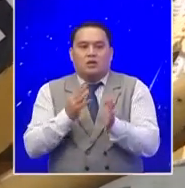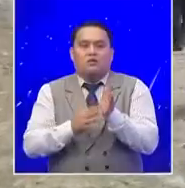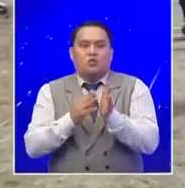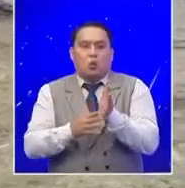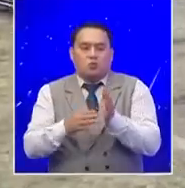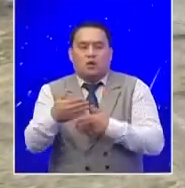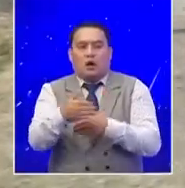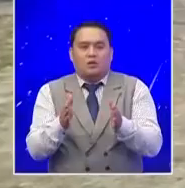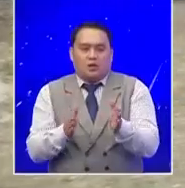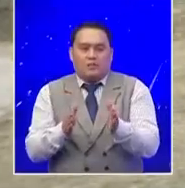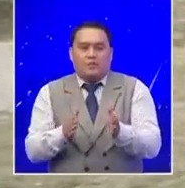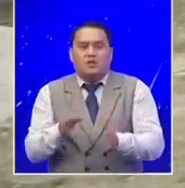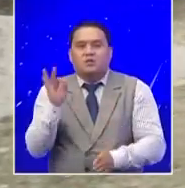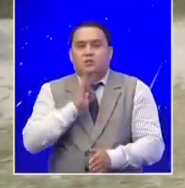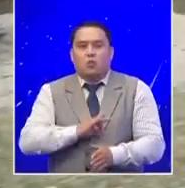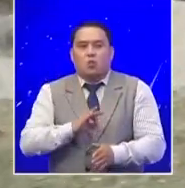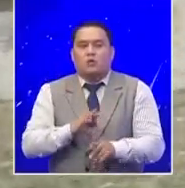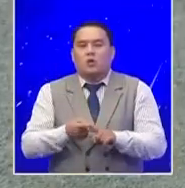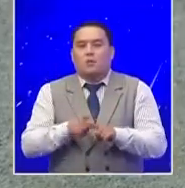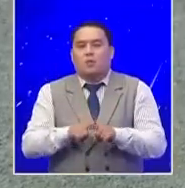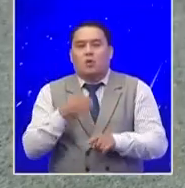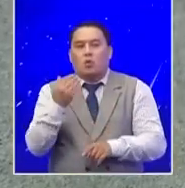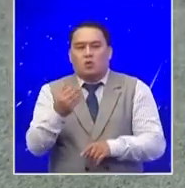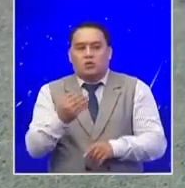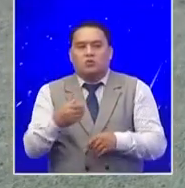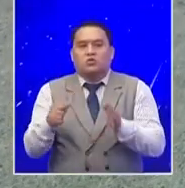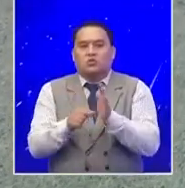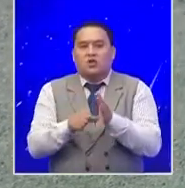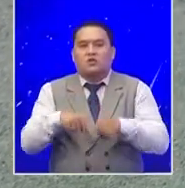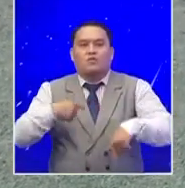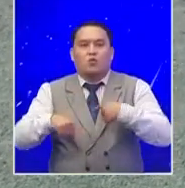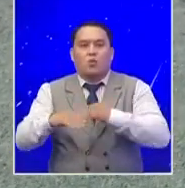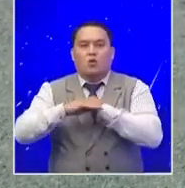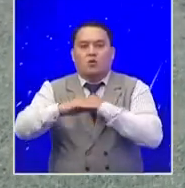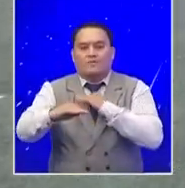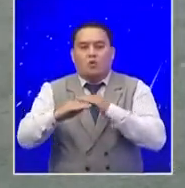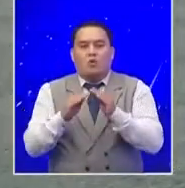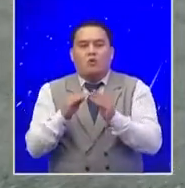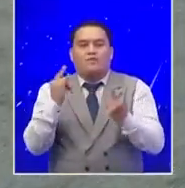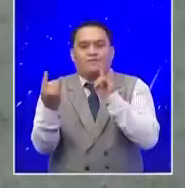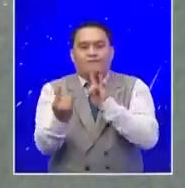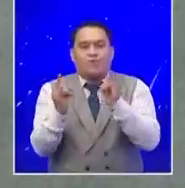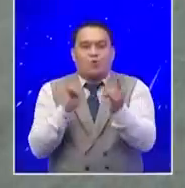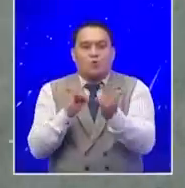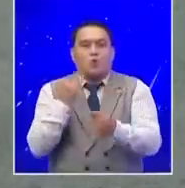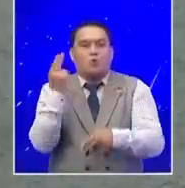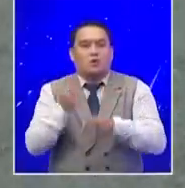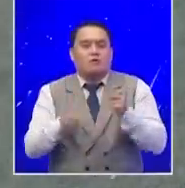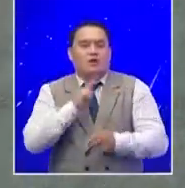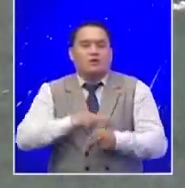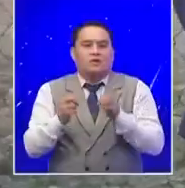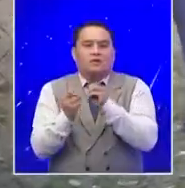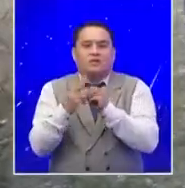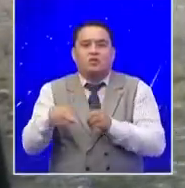контейнеров. Не принял в эксплуатацию аким города Бахтияр Унербаев и 6 футбольных площадок. Компания «Элитстрой» должна была завершить работы